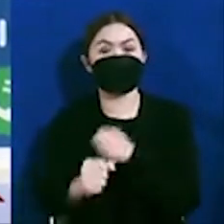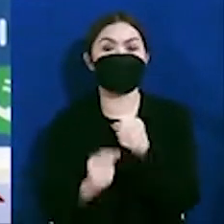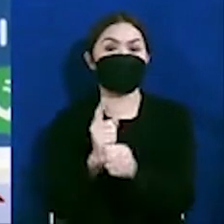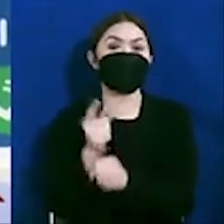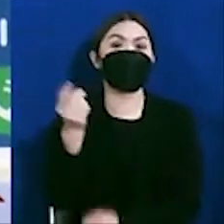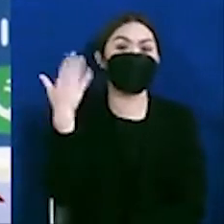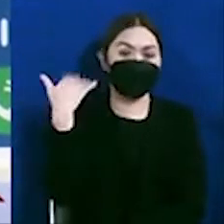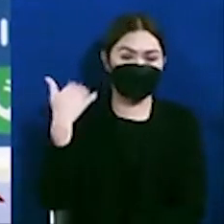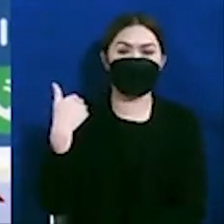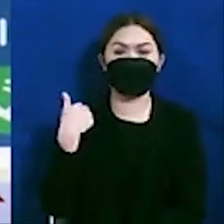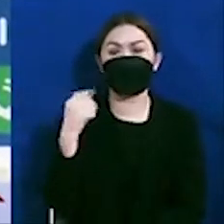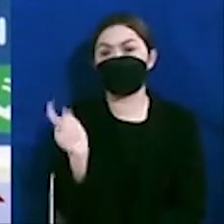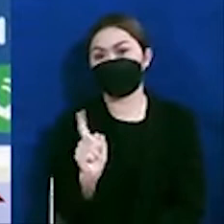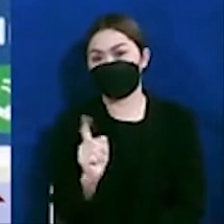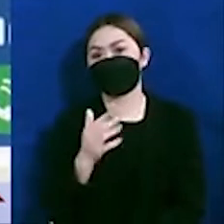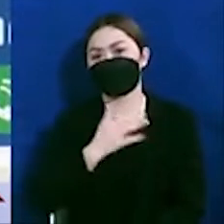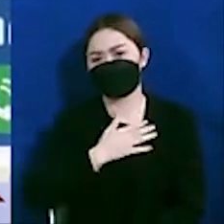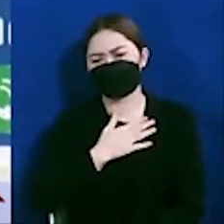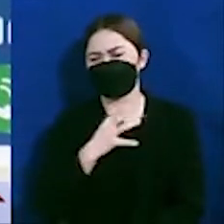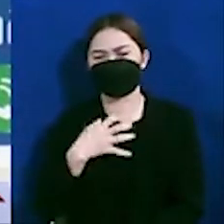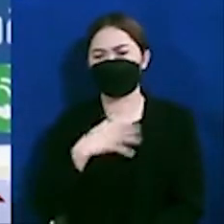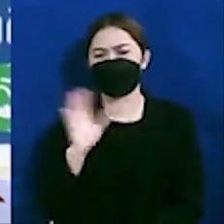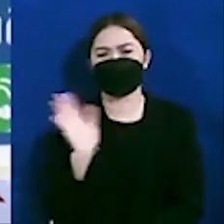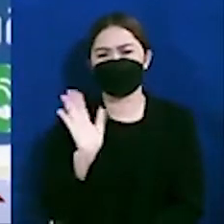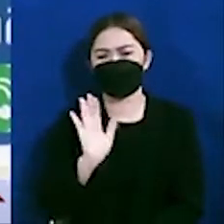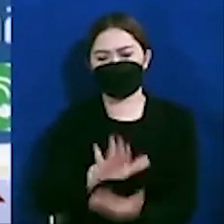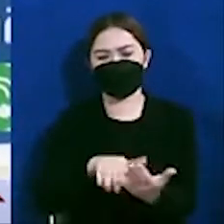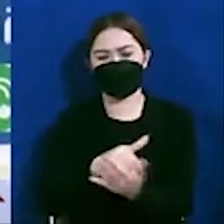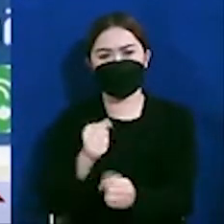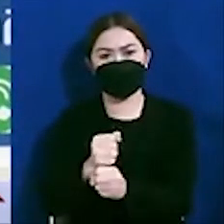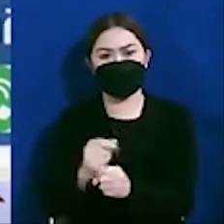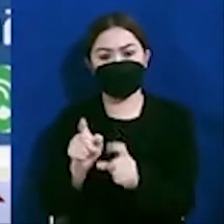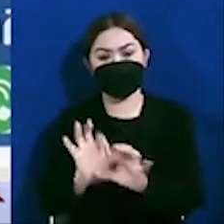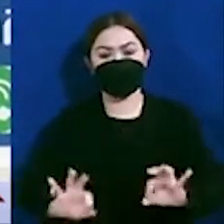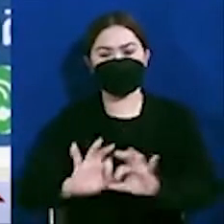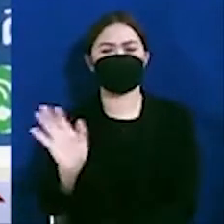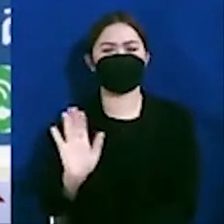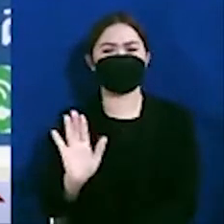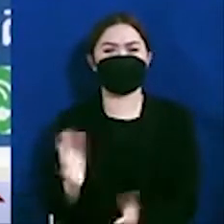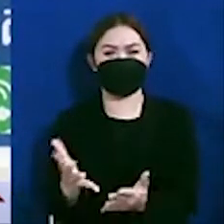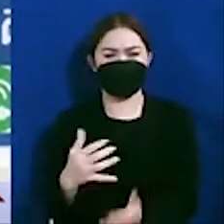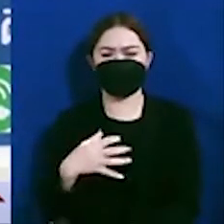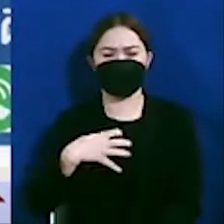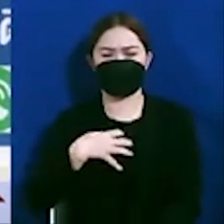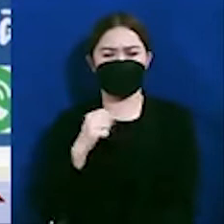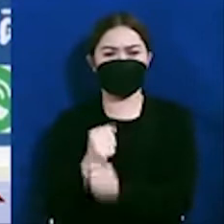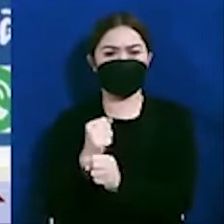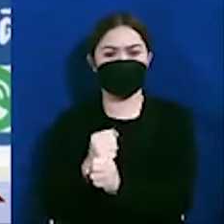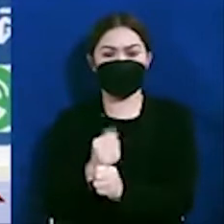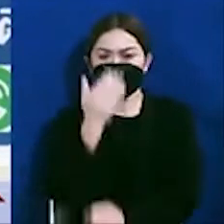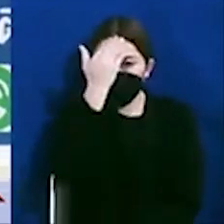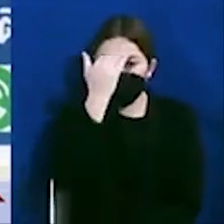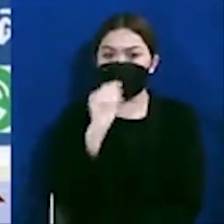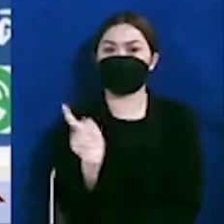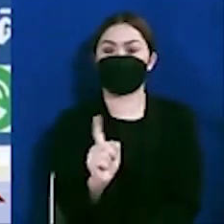ที่แล้วที่ผ่านมาเนี่ยเราก็ไม่ได้อยากใช้มาตรการนี้ถ้าไม่มีความจำเป็นนะครับที่เราไม่อยากใช้มาตรการ